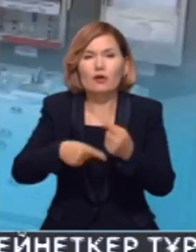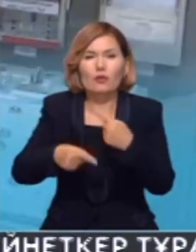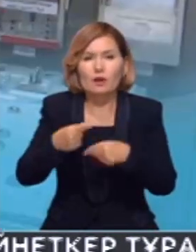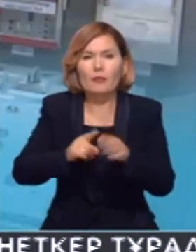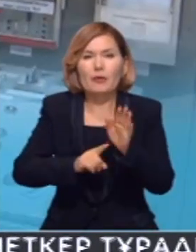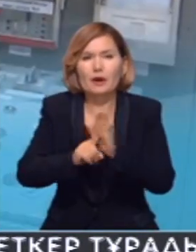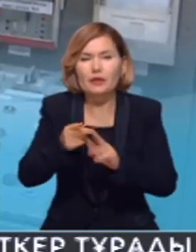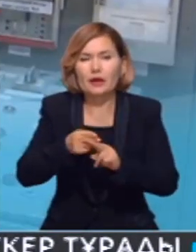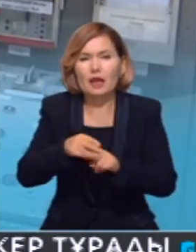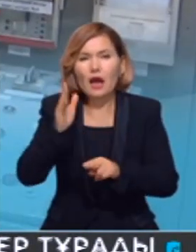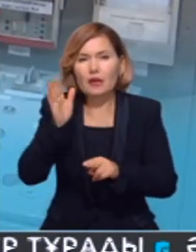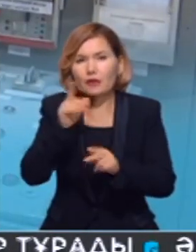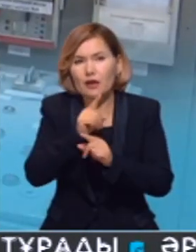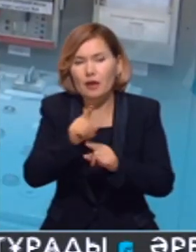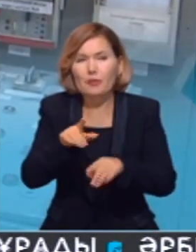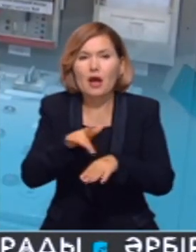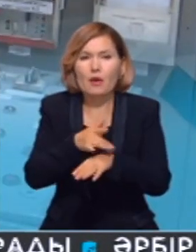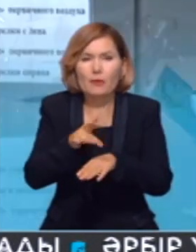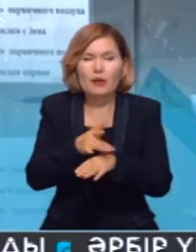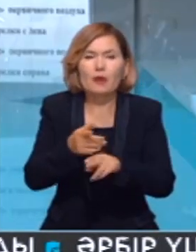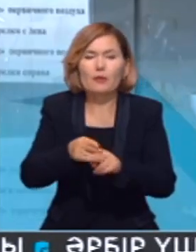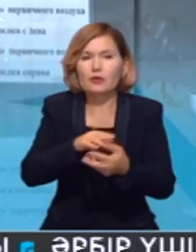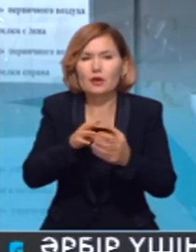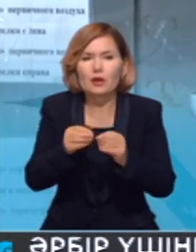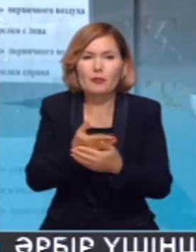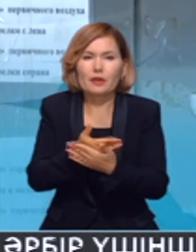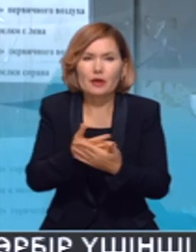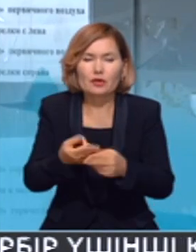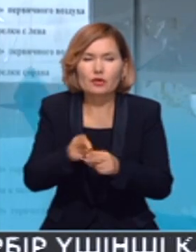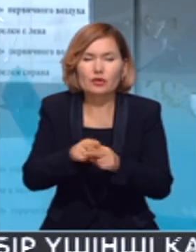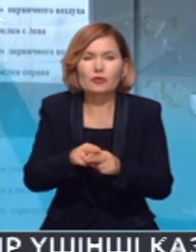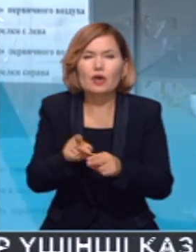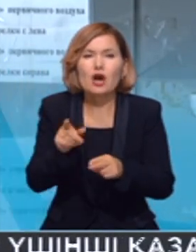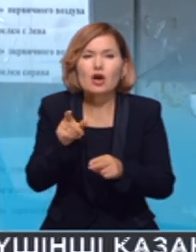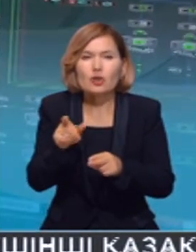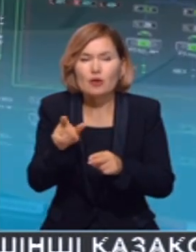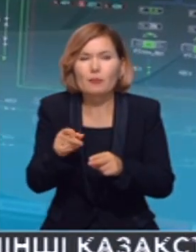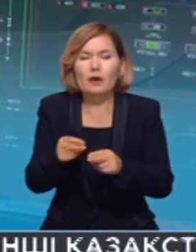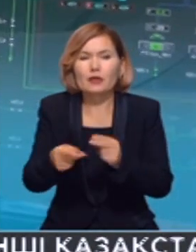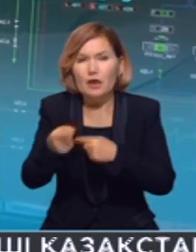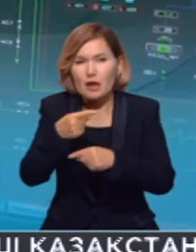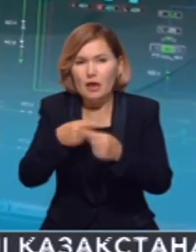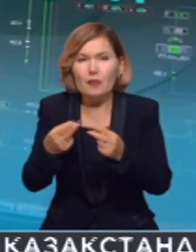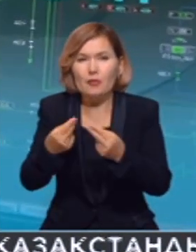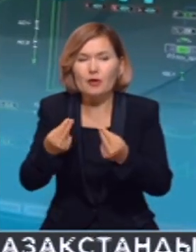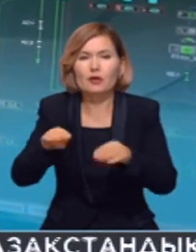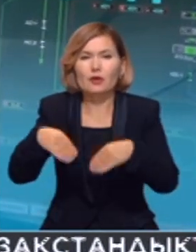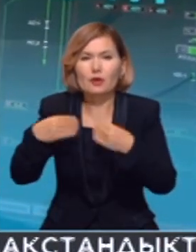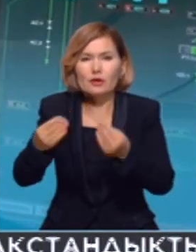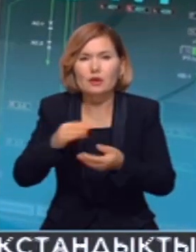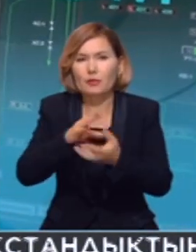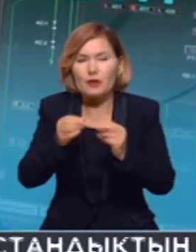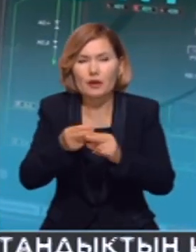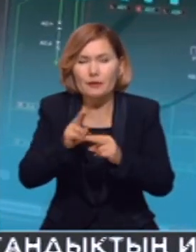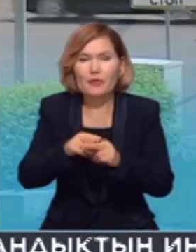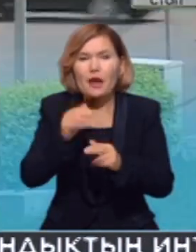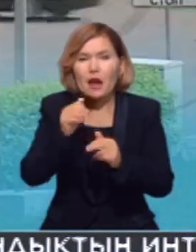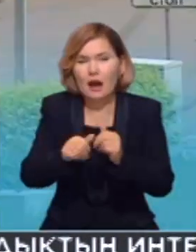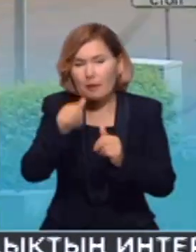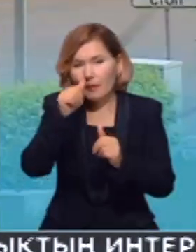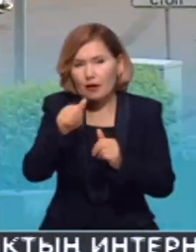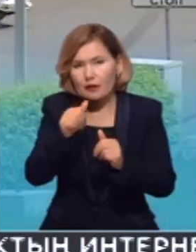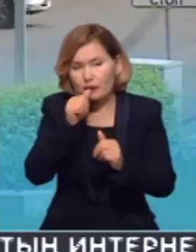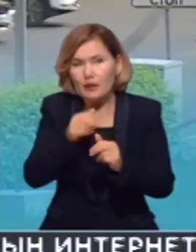алады. Яғни алдағы уақытта коммуналдық қызметтің бұл түрі бойынша шот бұрынғы төленген ақшаның есебінен өтеледі. Ол ай